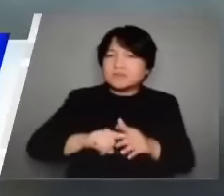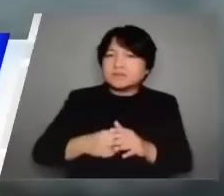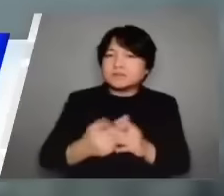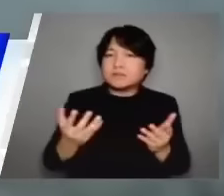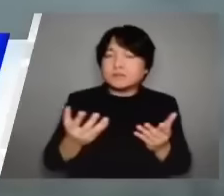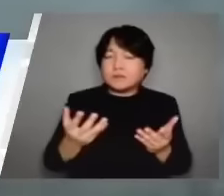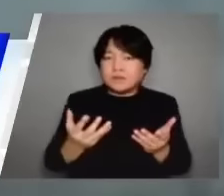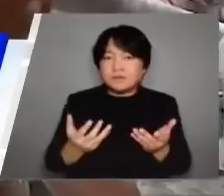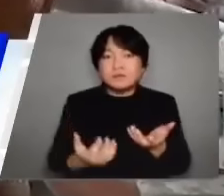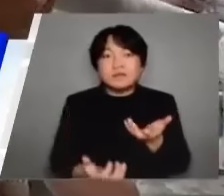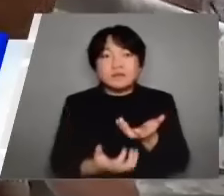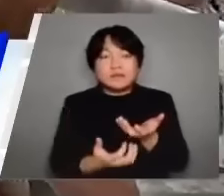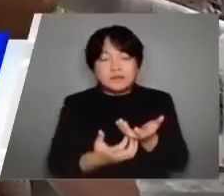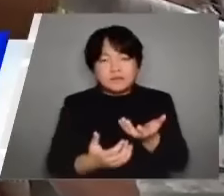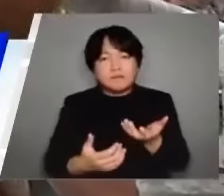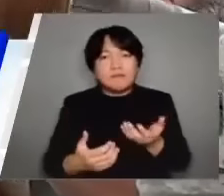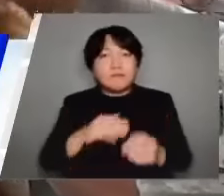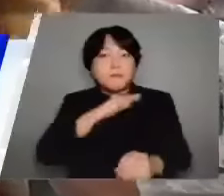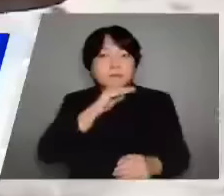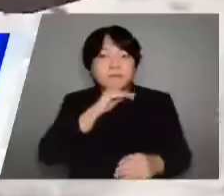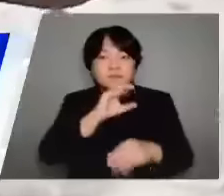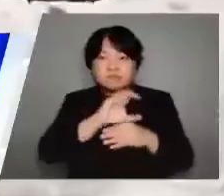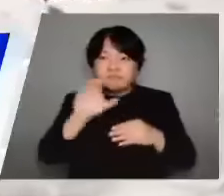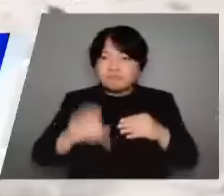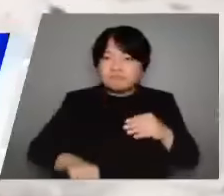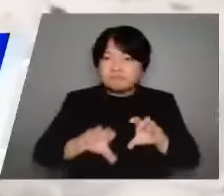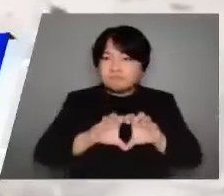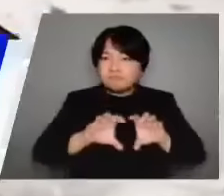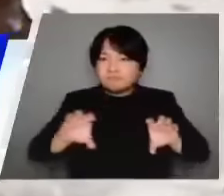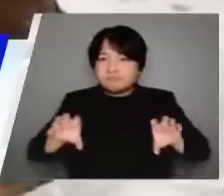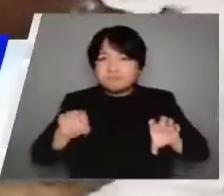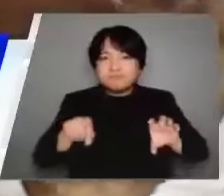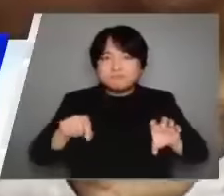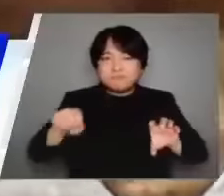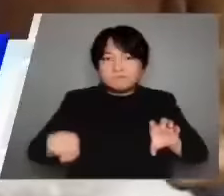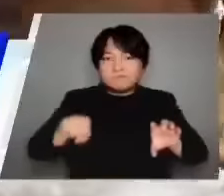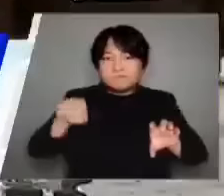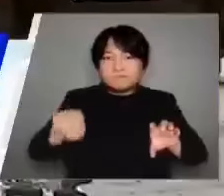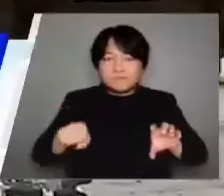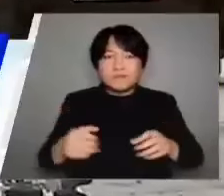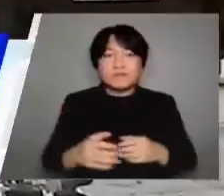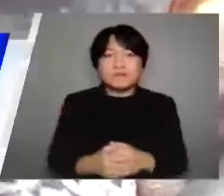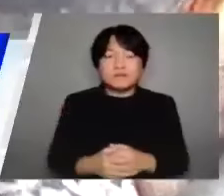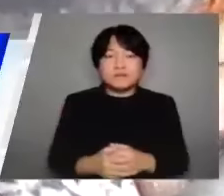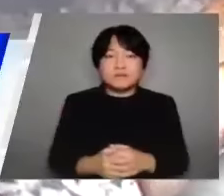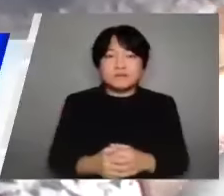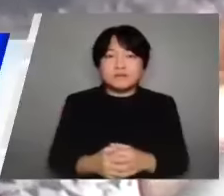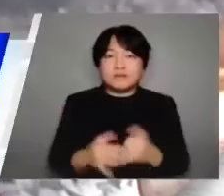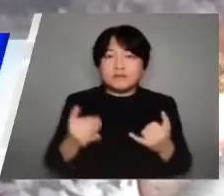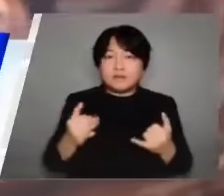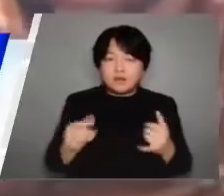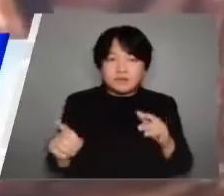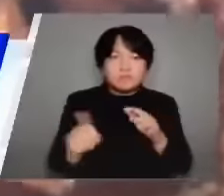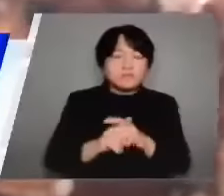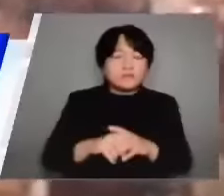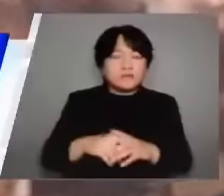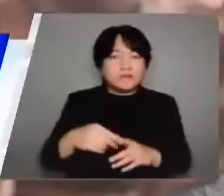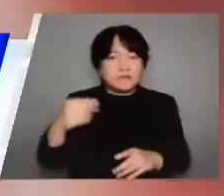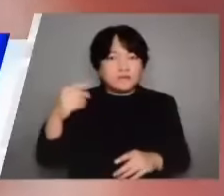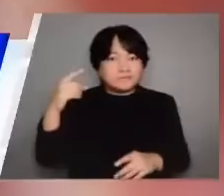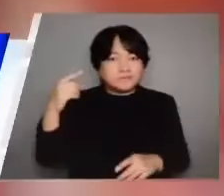buong katawan ng baboy hanggang umusbong ang mas tipid na pagl leeton ng ilang bahagi lang gaya ng ulo pati ang tiyan na ginagawang